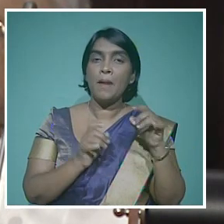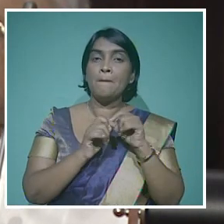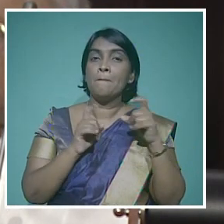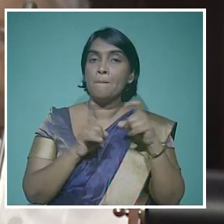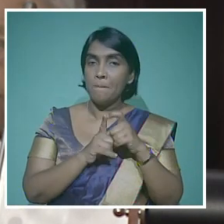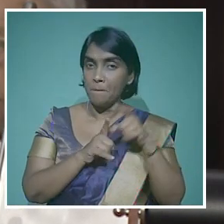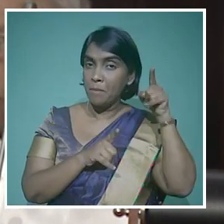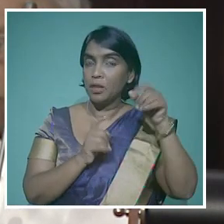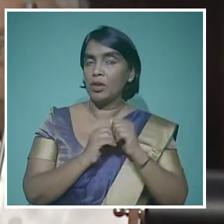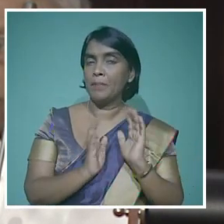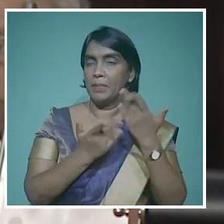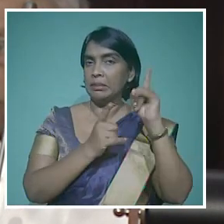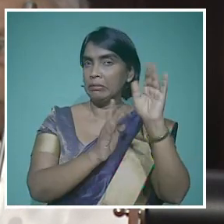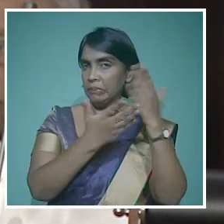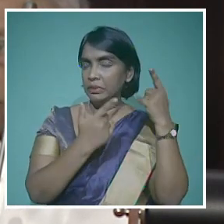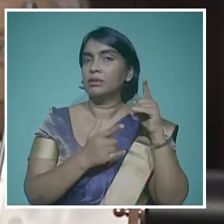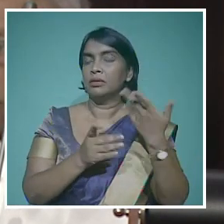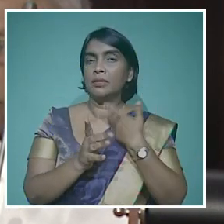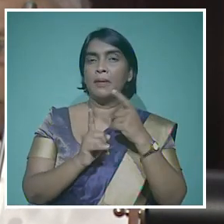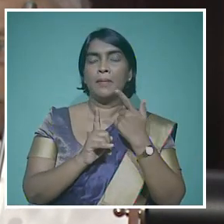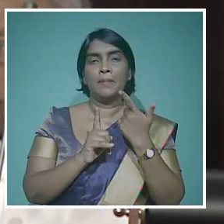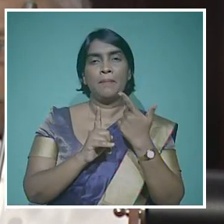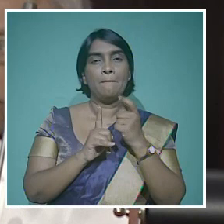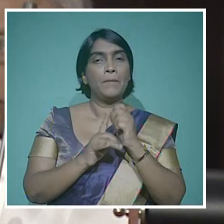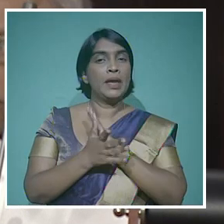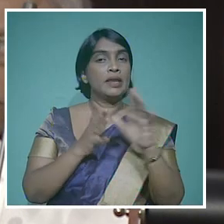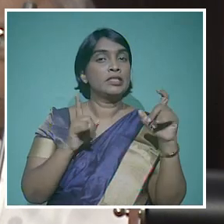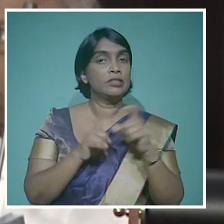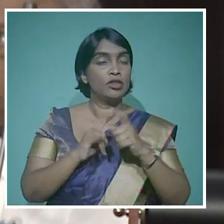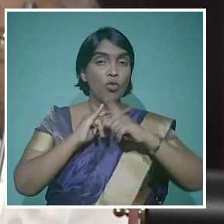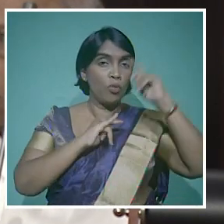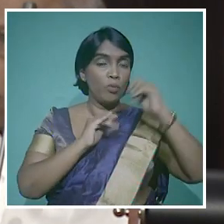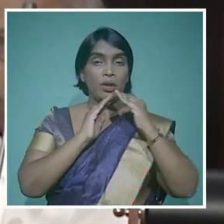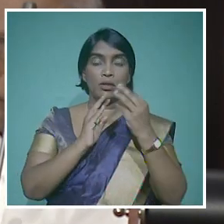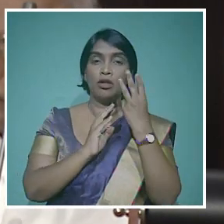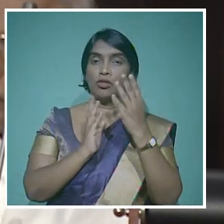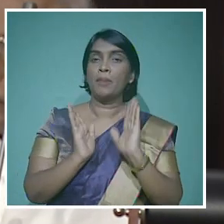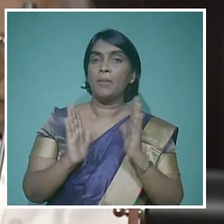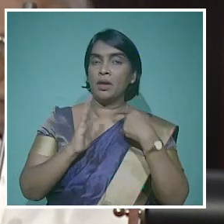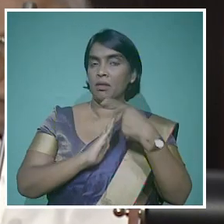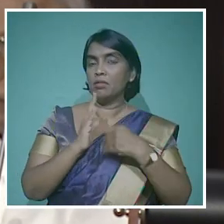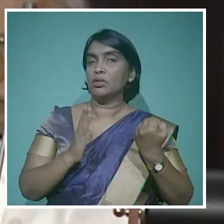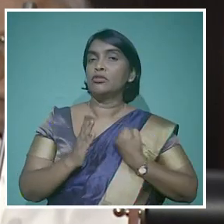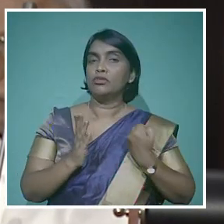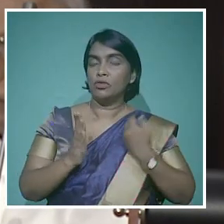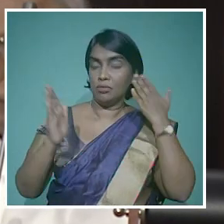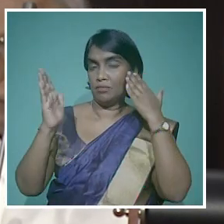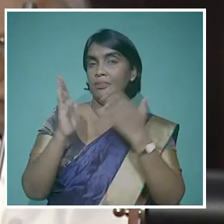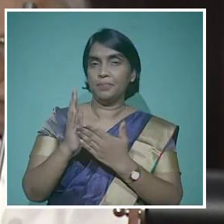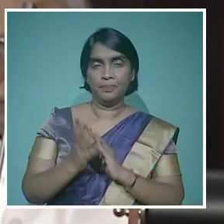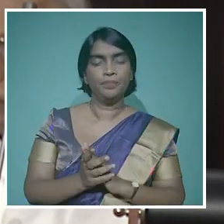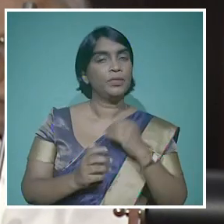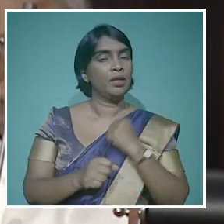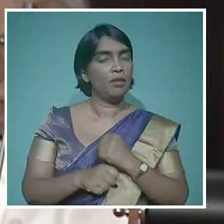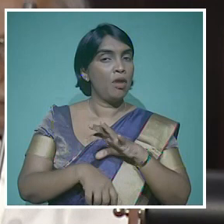බදුල්ලෙත් ආරම්භ කරන්න. ඒ වගේම පස්සාත් උපාධි අංශ තුනක් ආරම්භ කරනවා මේ රටේ වෛද්‍ය ශාස්ත්‍රයේ වෙනුවෙන්.